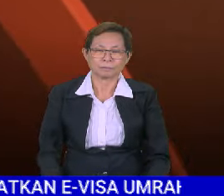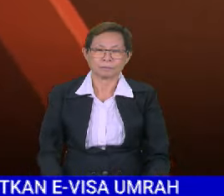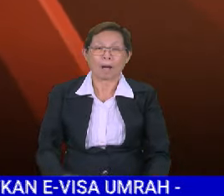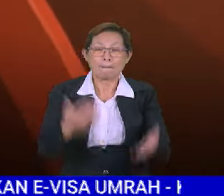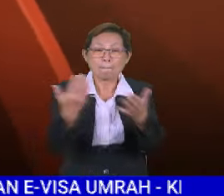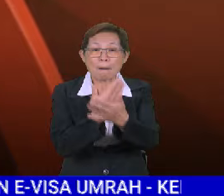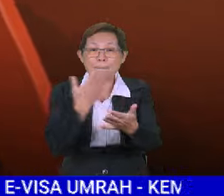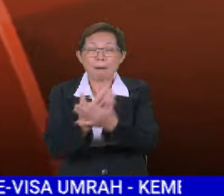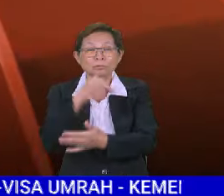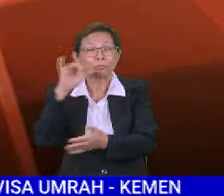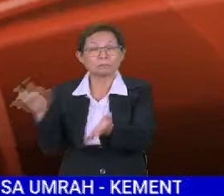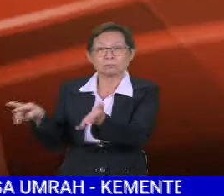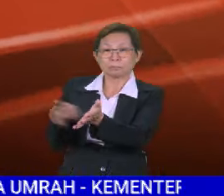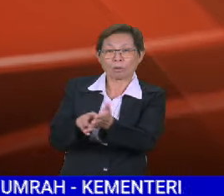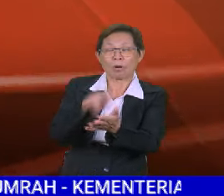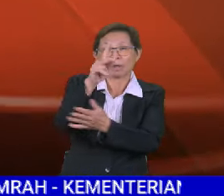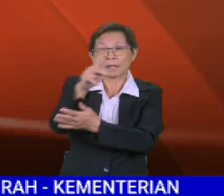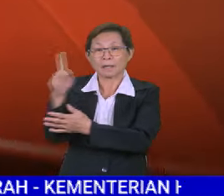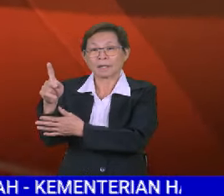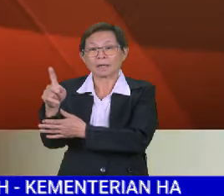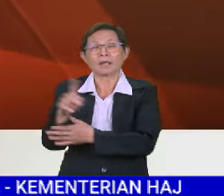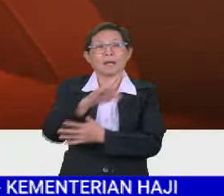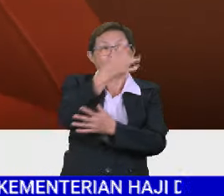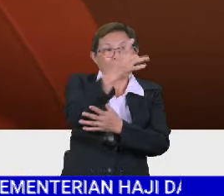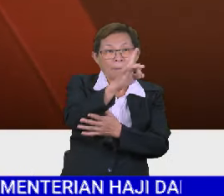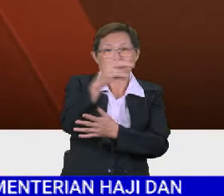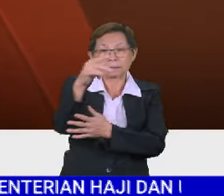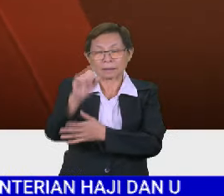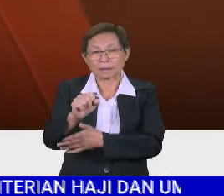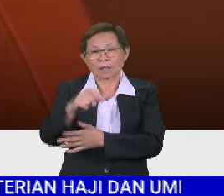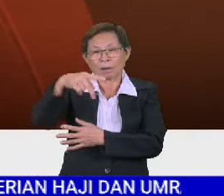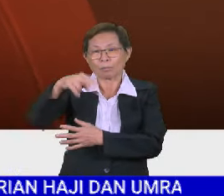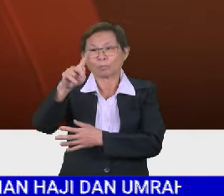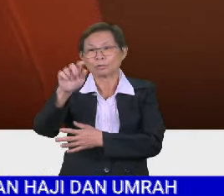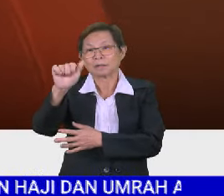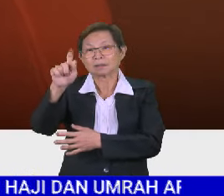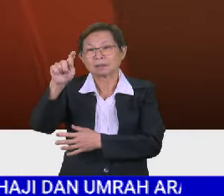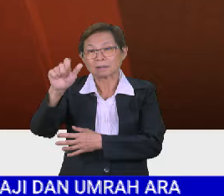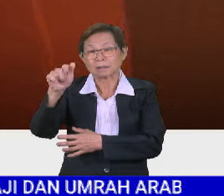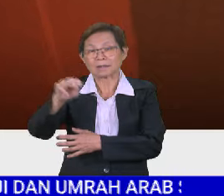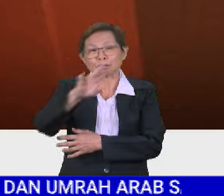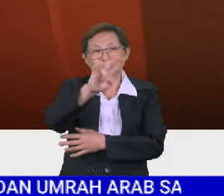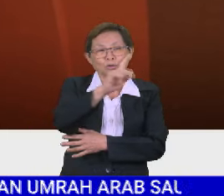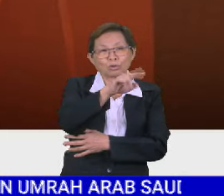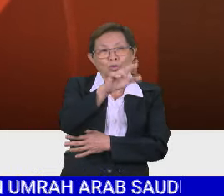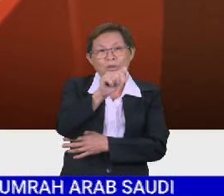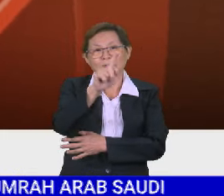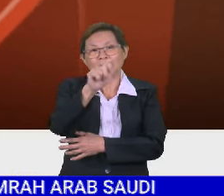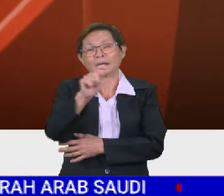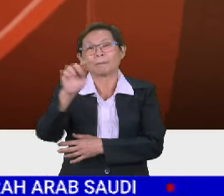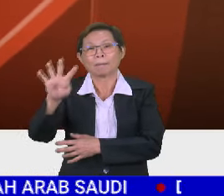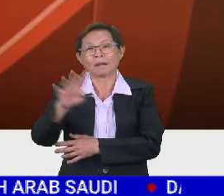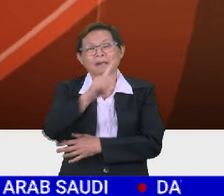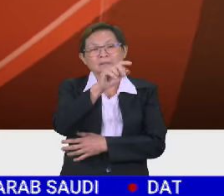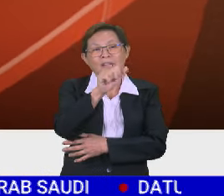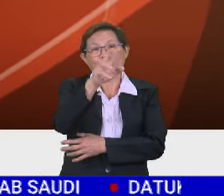harus malam dicatatkan di Kota Kinabalu dengan 18 case putatan 7 case kuda 4 case atau